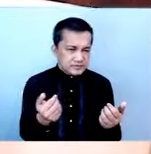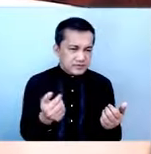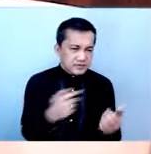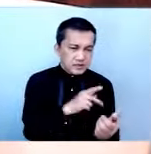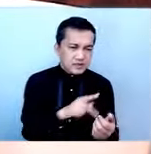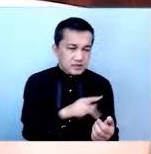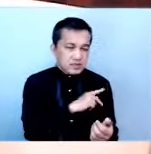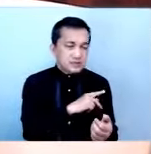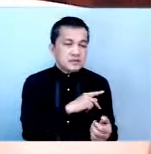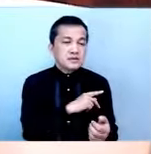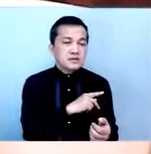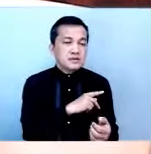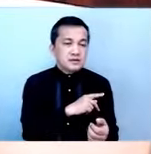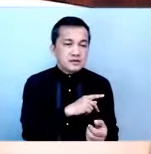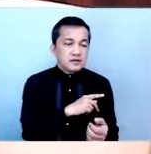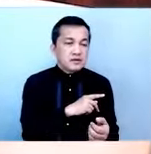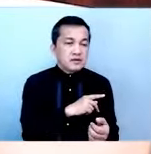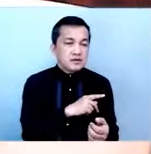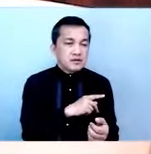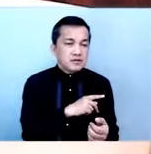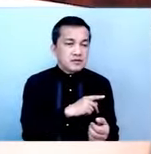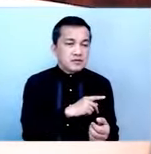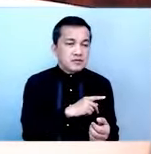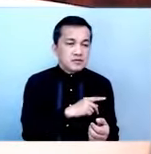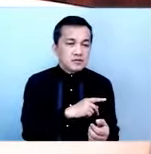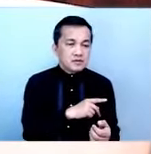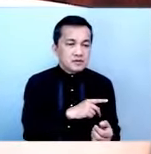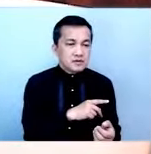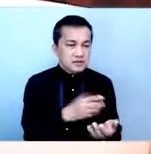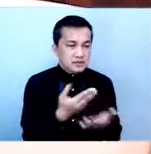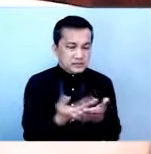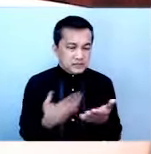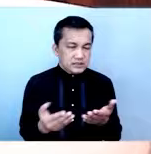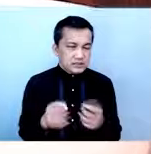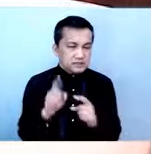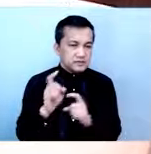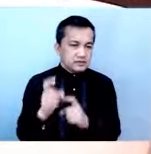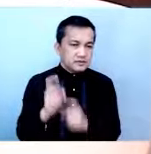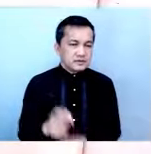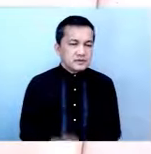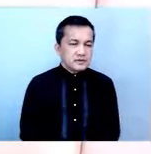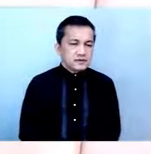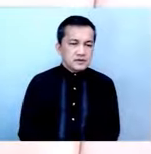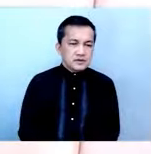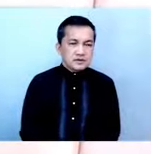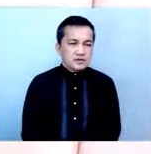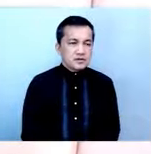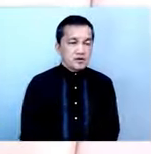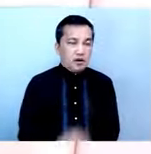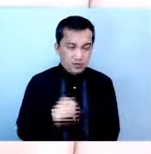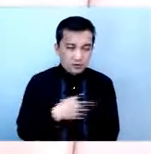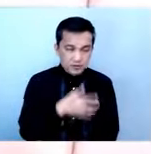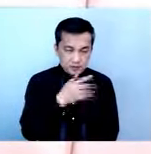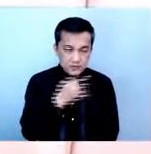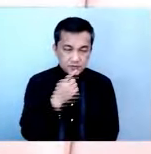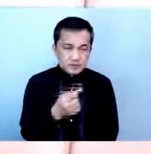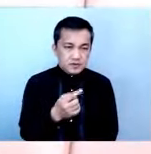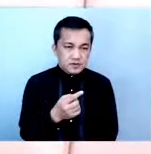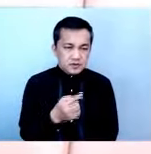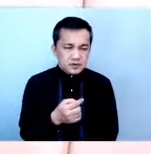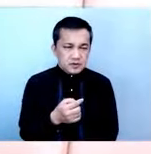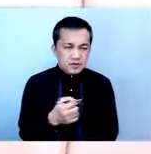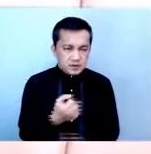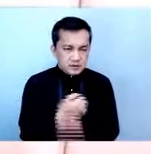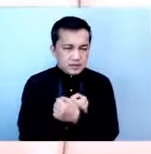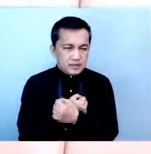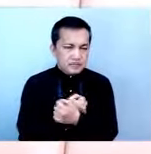yung kanyang pagkatao, yung mga babagay na binibigay niya. Tama. Ako, mami, sabihin ko lang na ako kasi, ang love language ko,